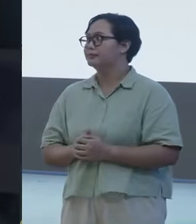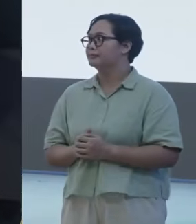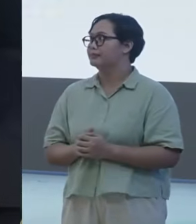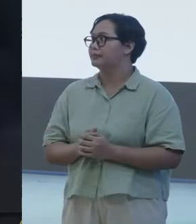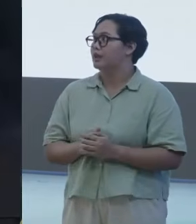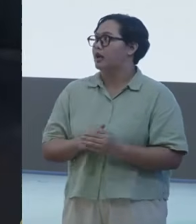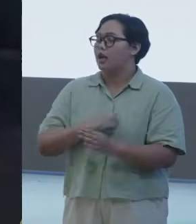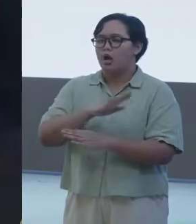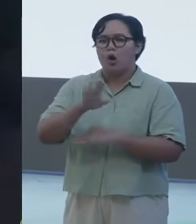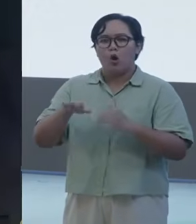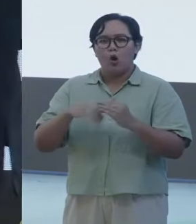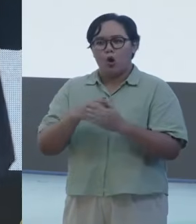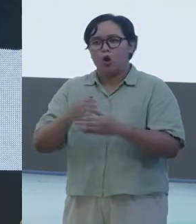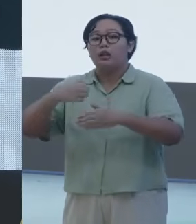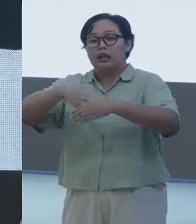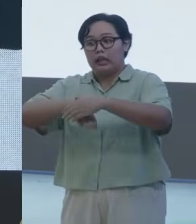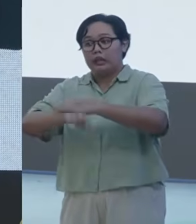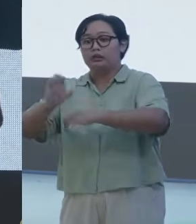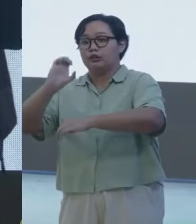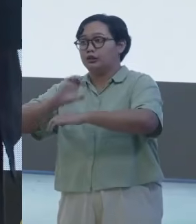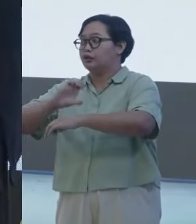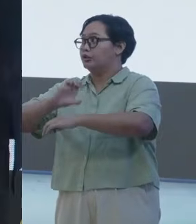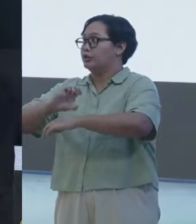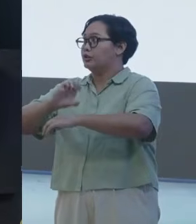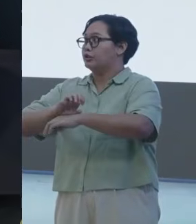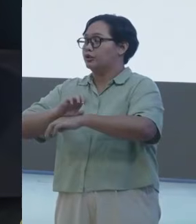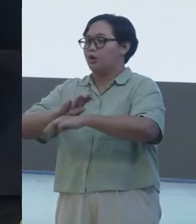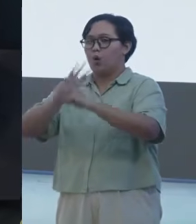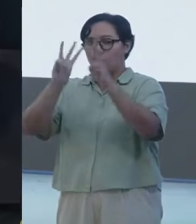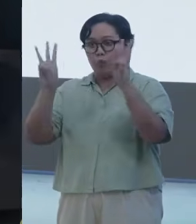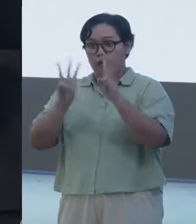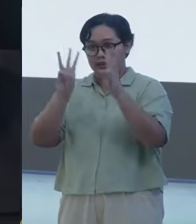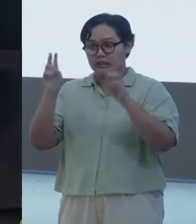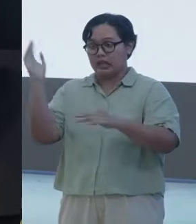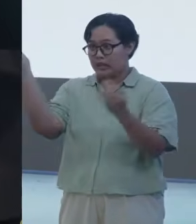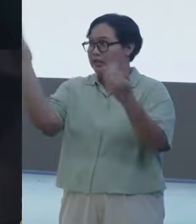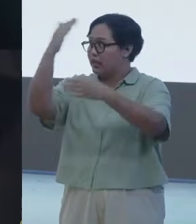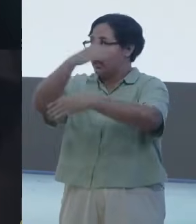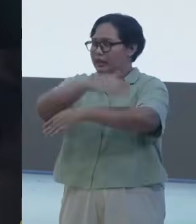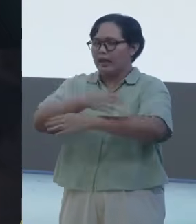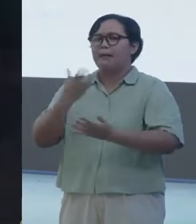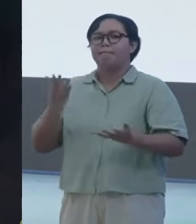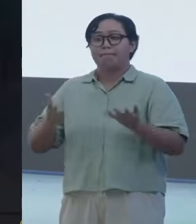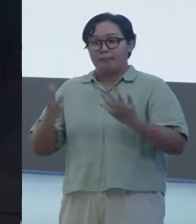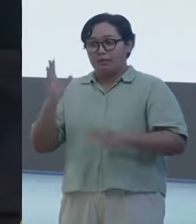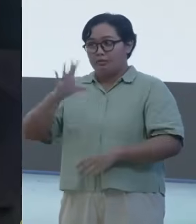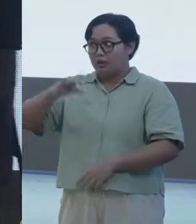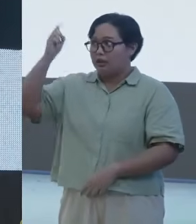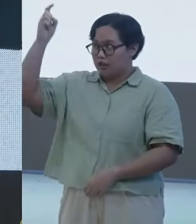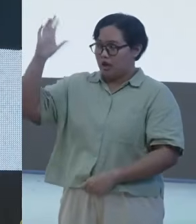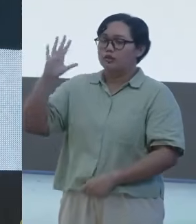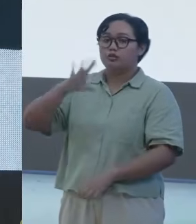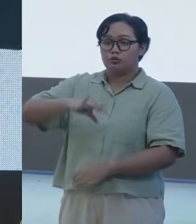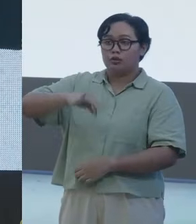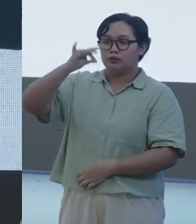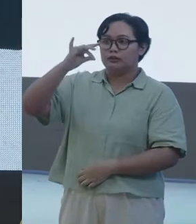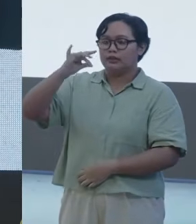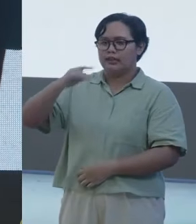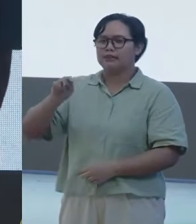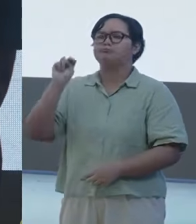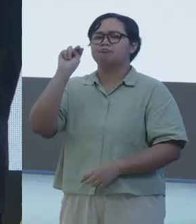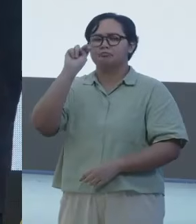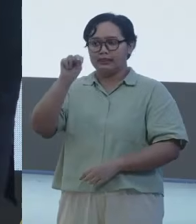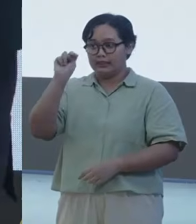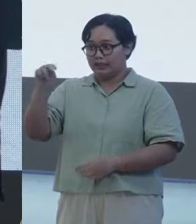lahat ng pumapasok sa church natin pagka Wednesday night, baka elect. So kailangan sharean sila